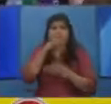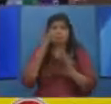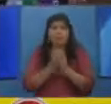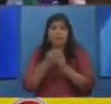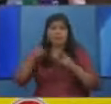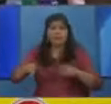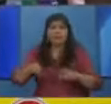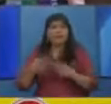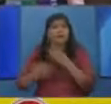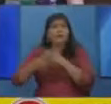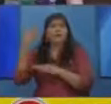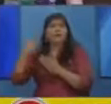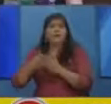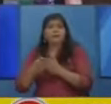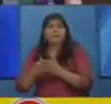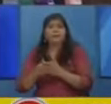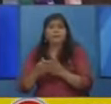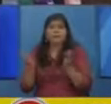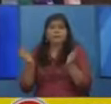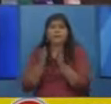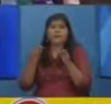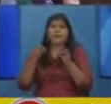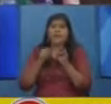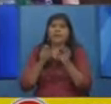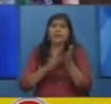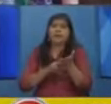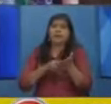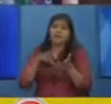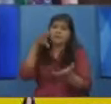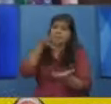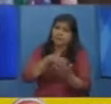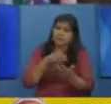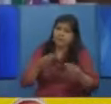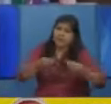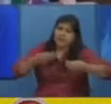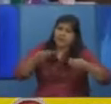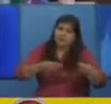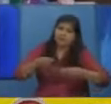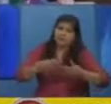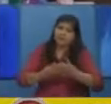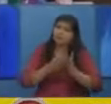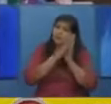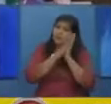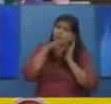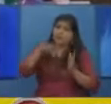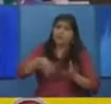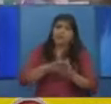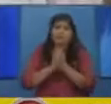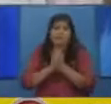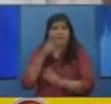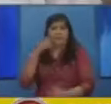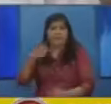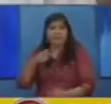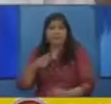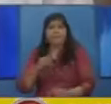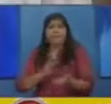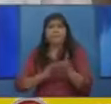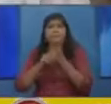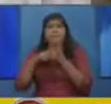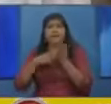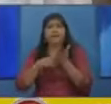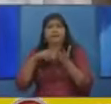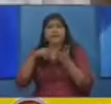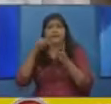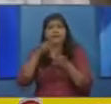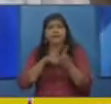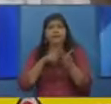कभी पांडियन साम्राज्य का एक महत्वपूर्ण केंद्र था। यहाँ रहने वाले मेरे दोस्त पोन मारियप्पन